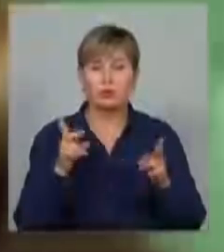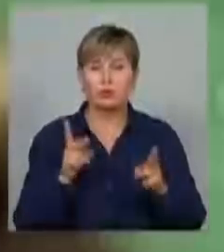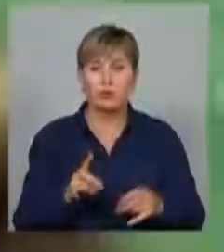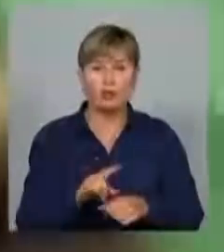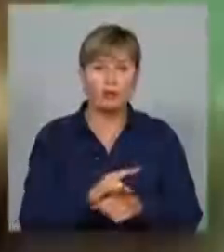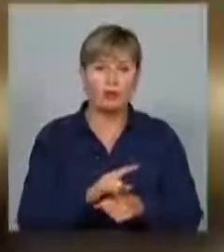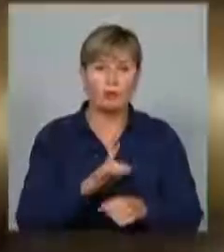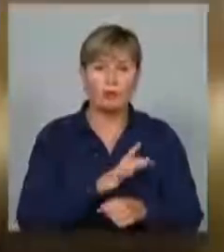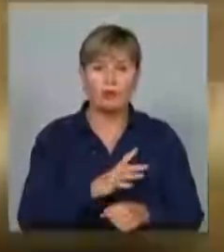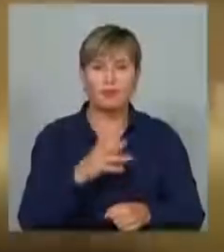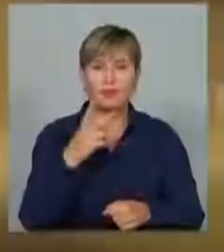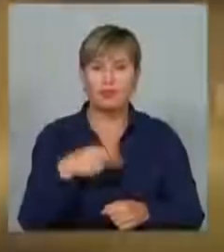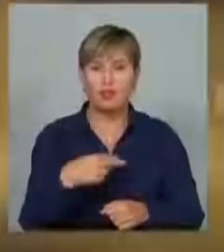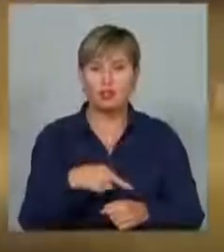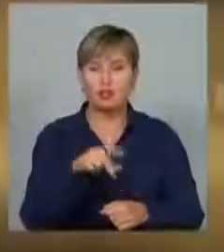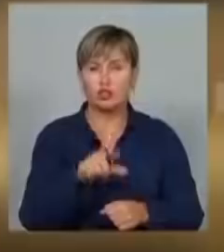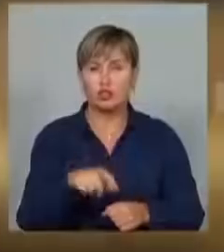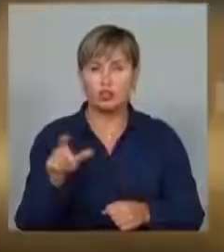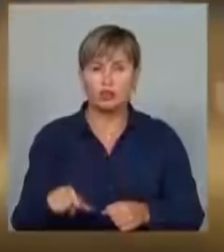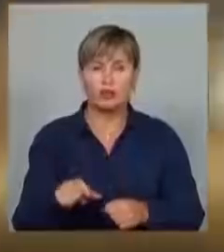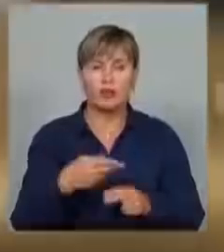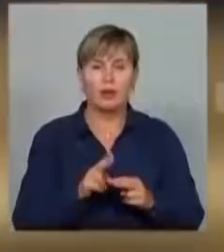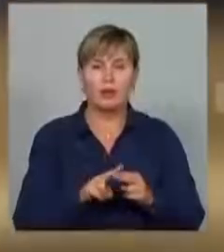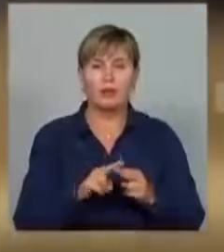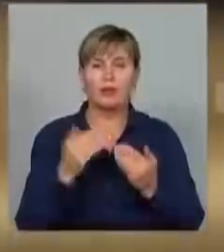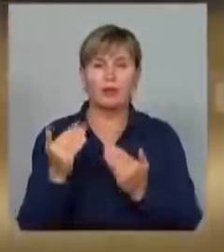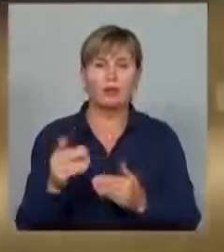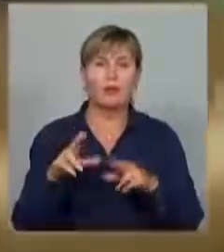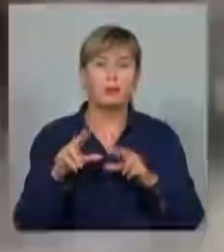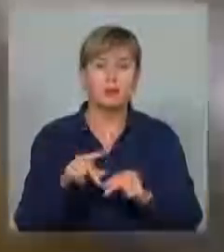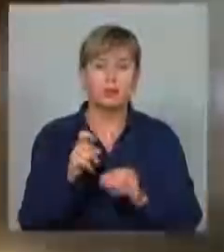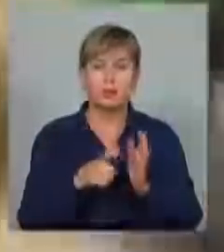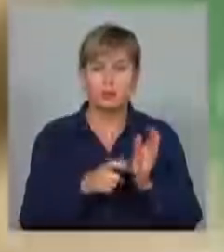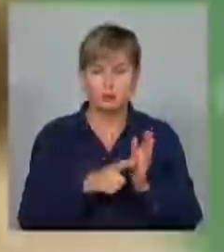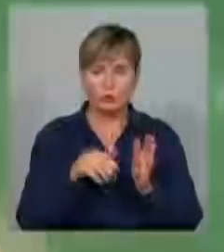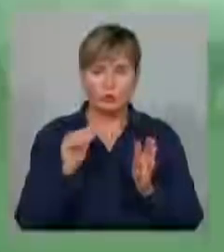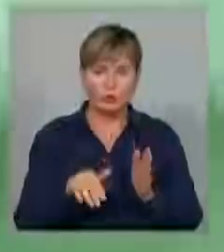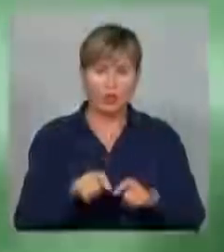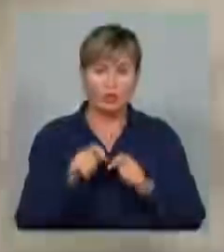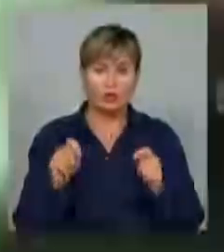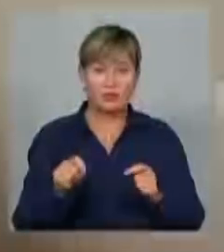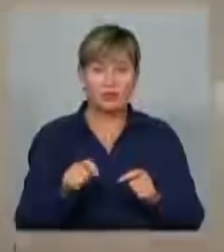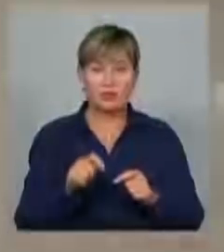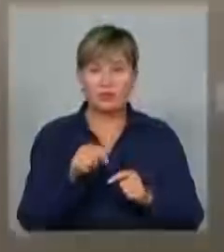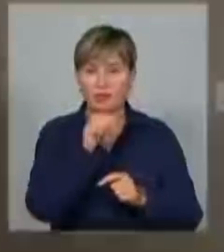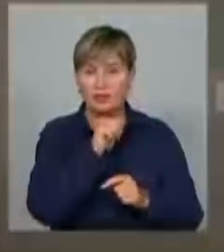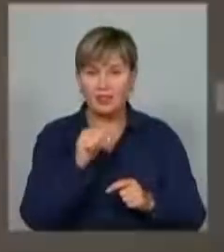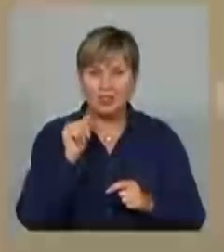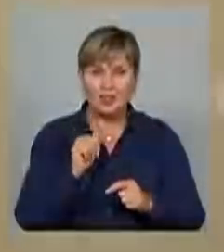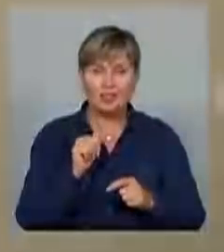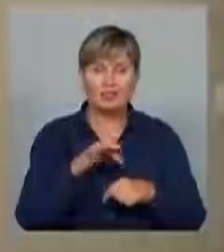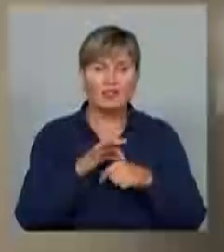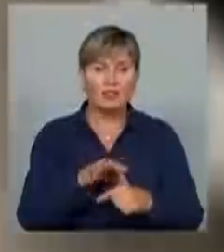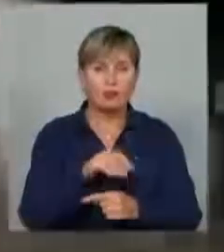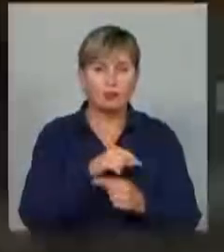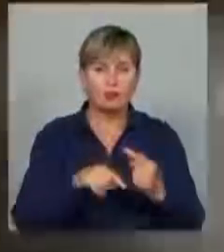аферы стали два десятка человек. Им якобы обещали за 700 тысяч тенге раскрыть секреты ведения успешного бизнеса в Турции.